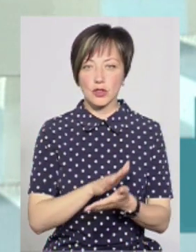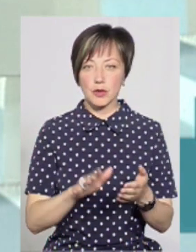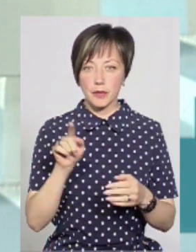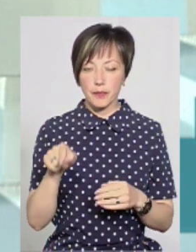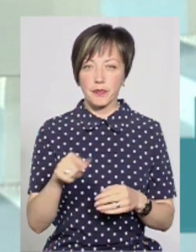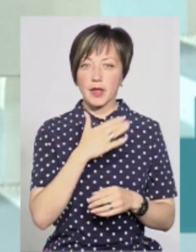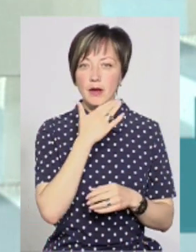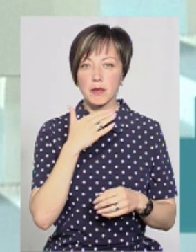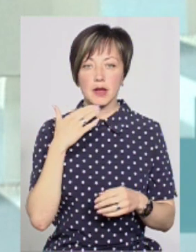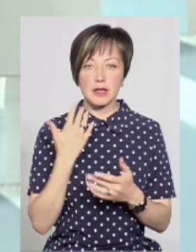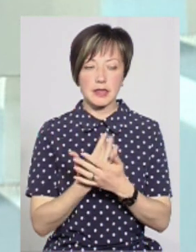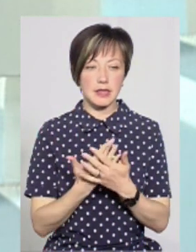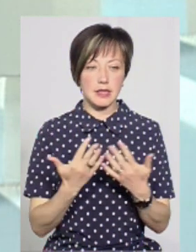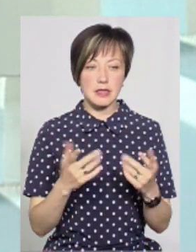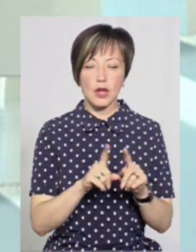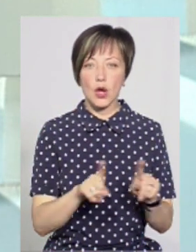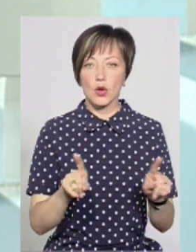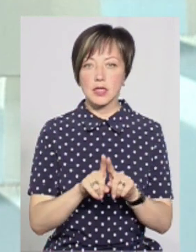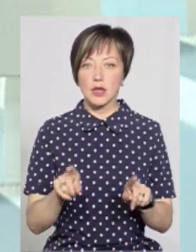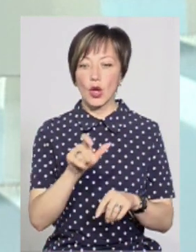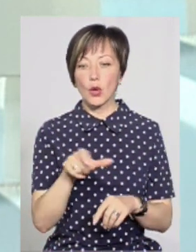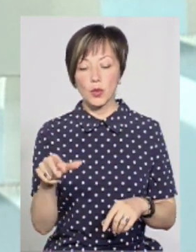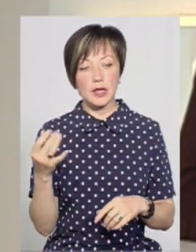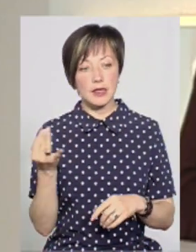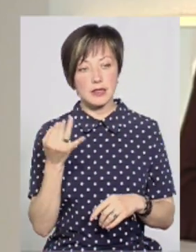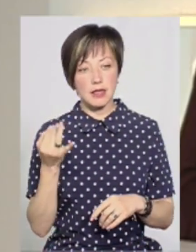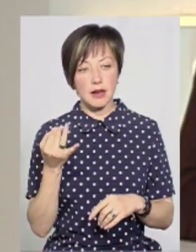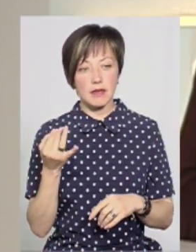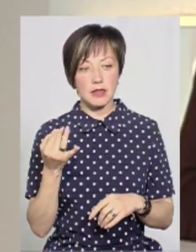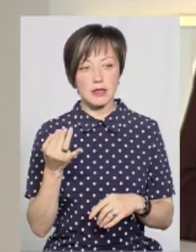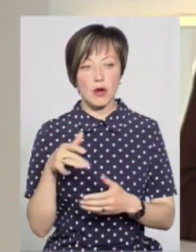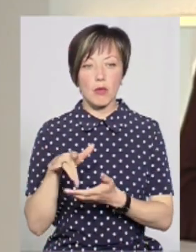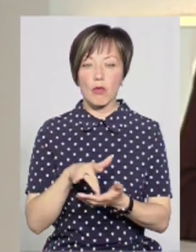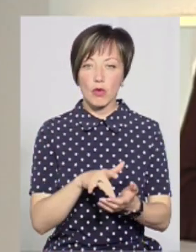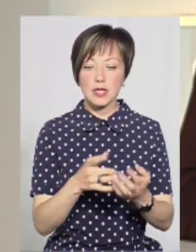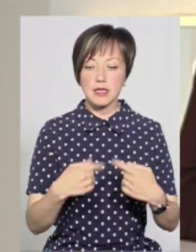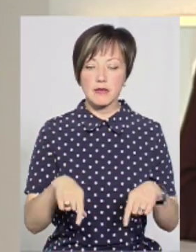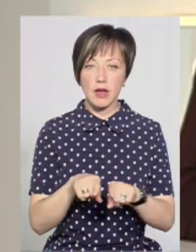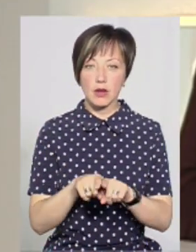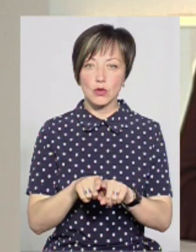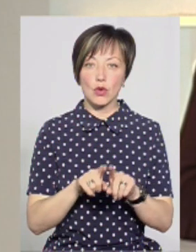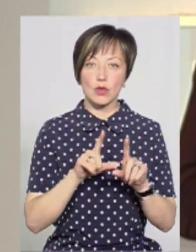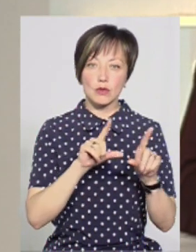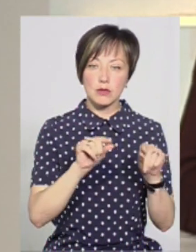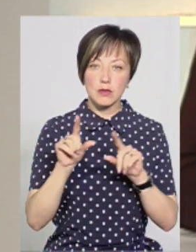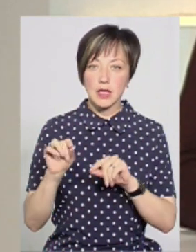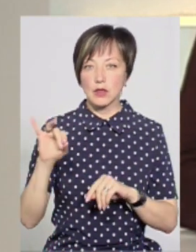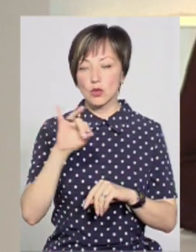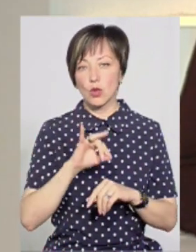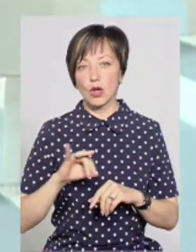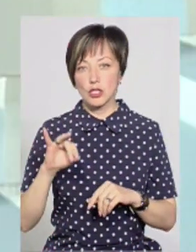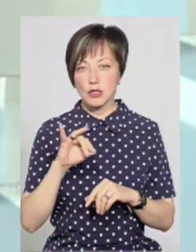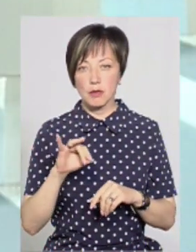дуже багато різних родзинок і люди, які цікавляться подорожами, сферою туризму, якимись